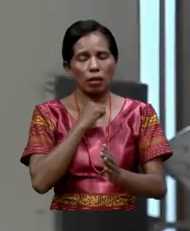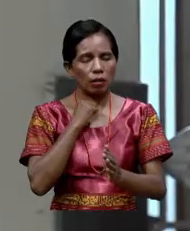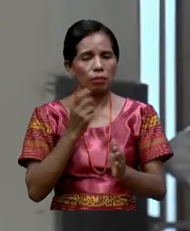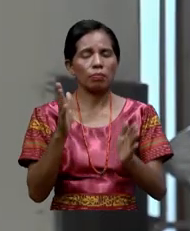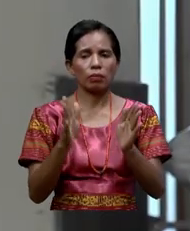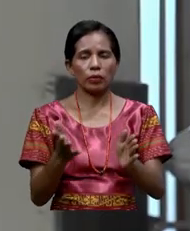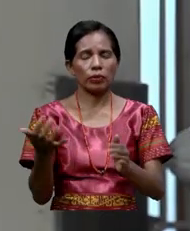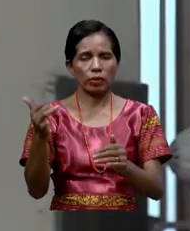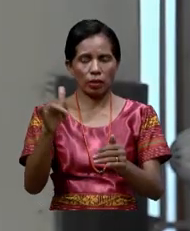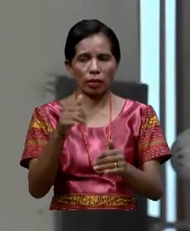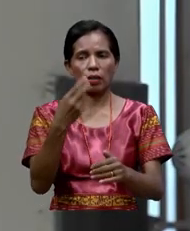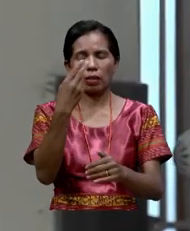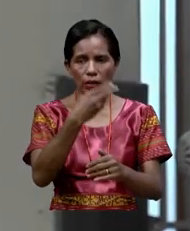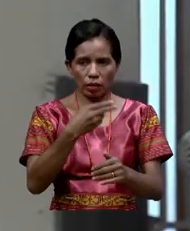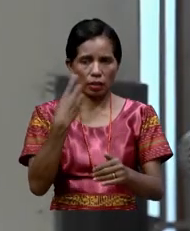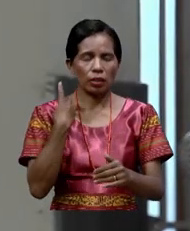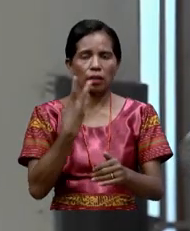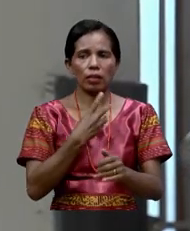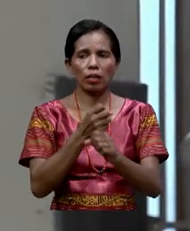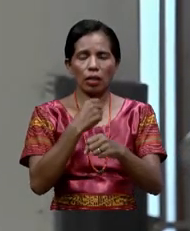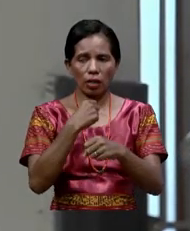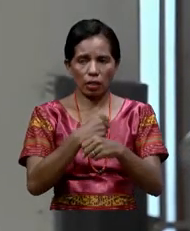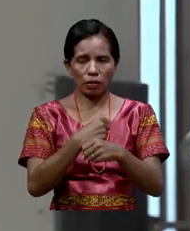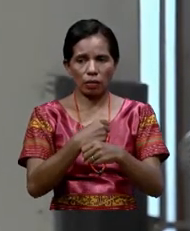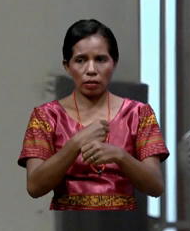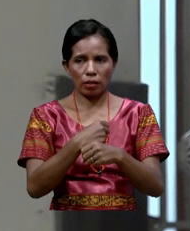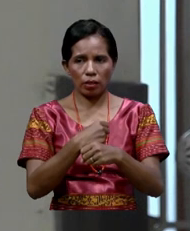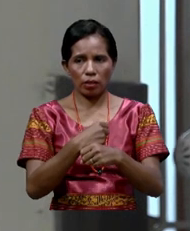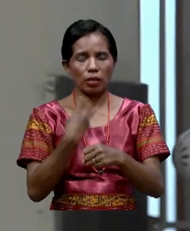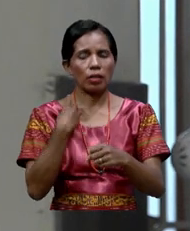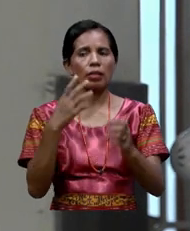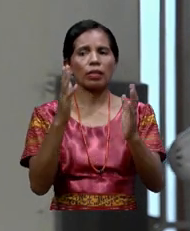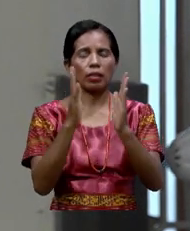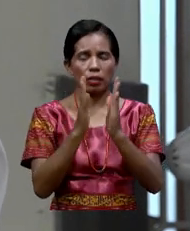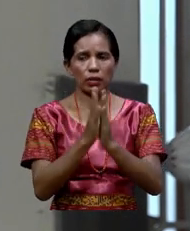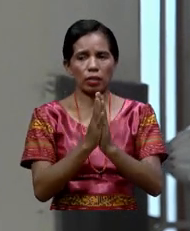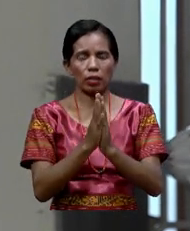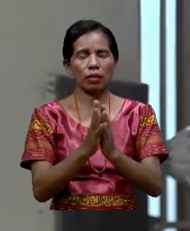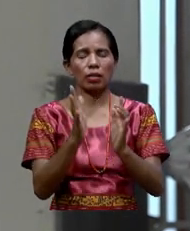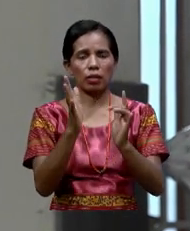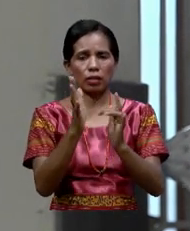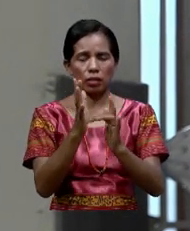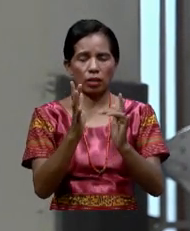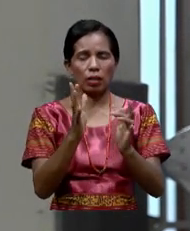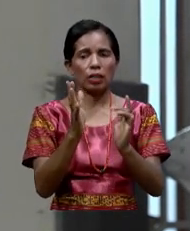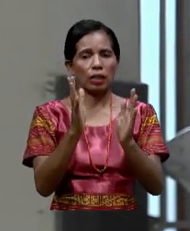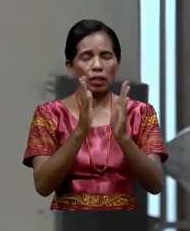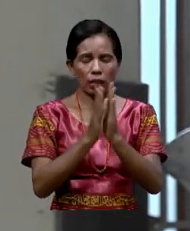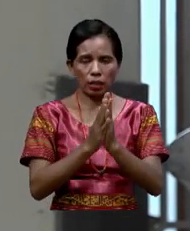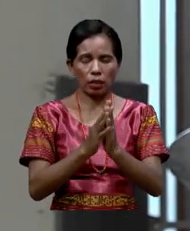ne kita tahu mos kita reza pandai lulik sirahu ia